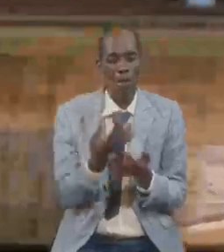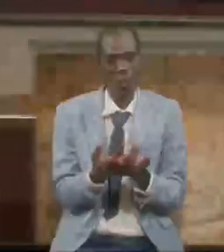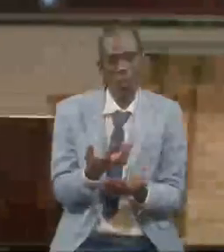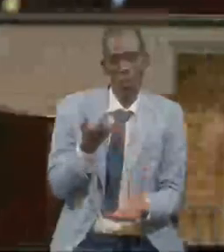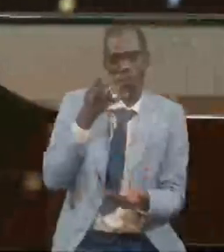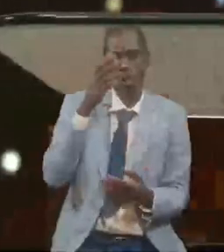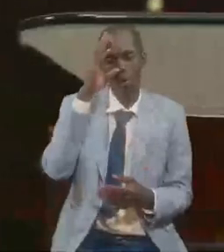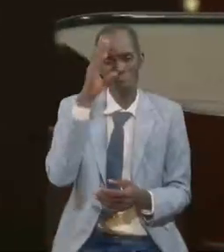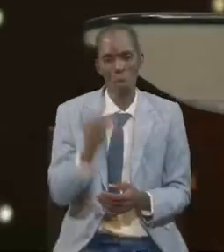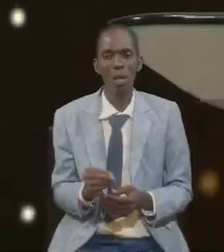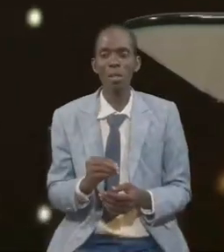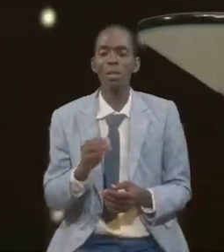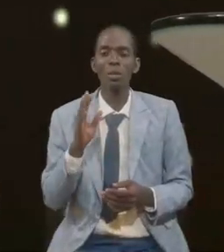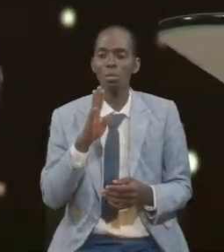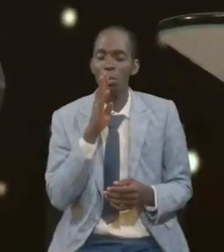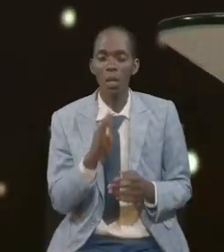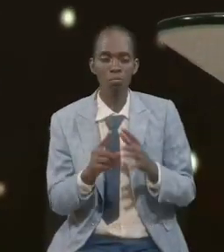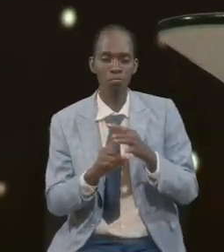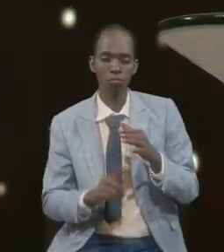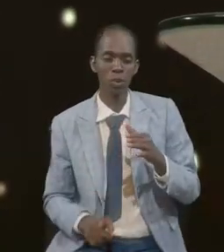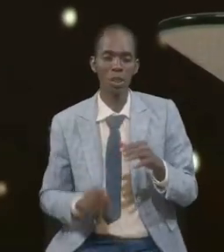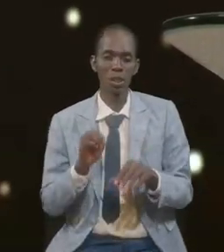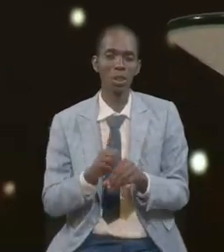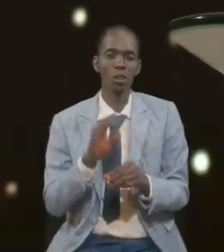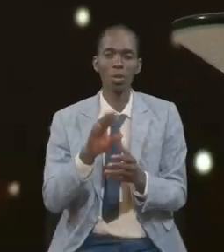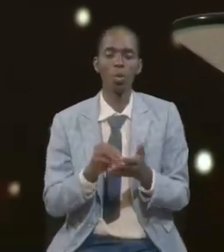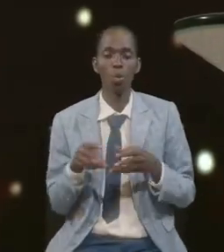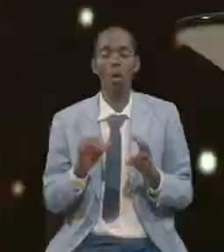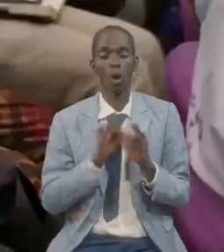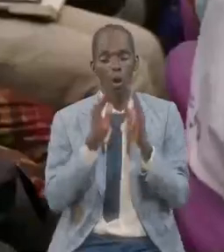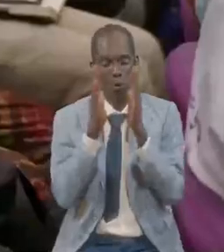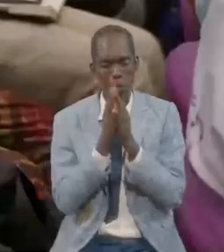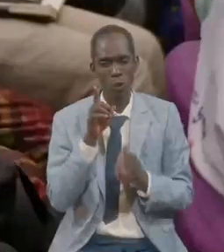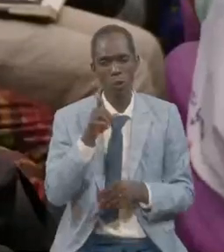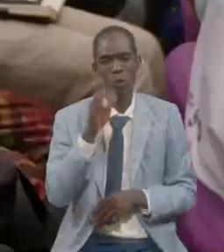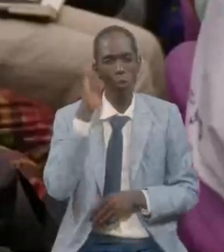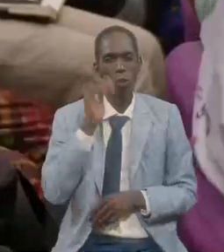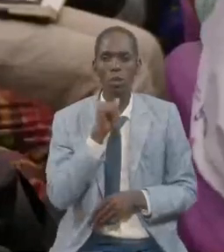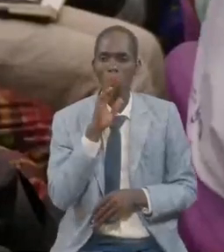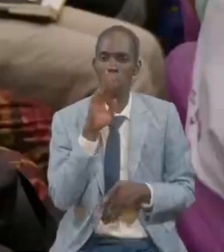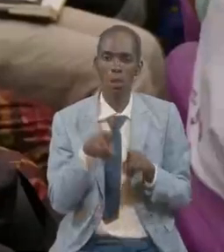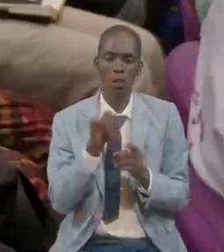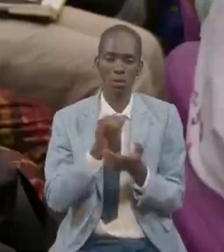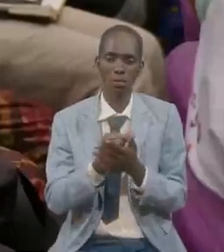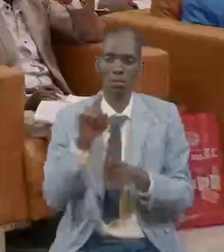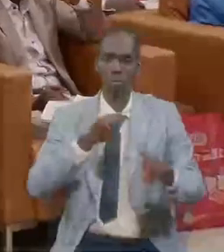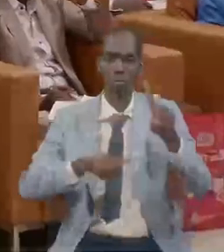dans ses entreprises. Je prie que vous ne soyez pas pareil. Je ne serai pas comme